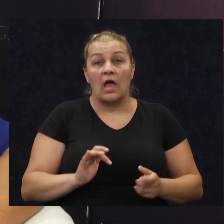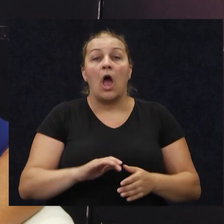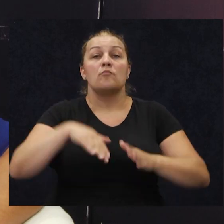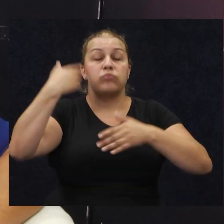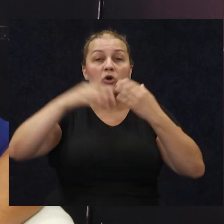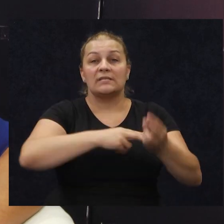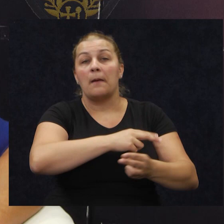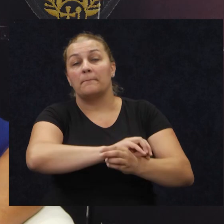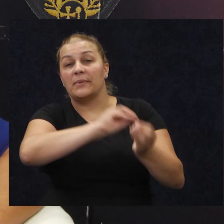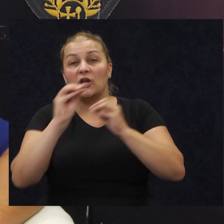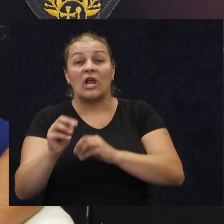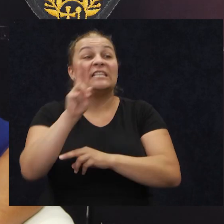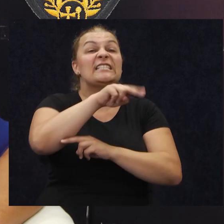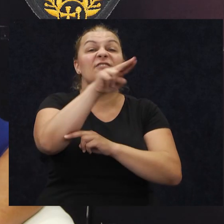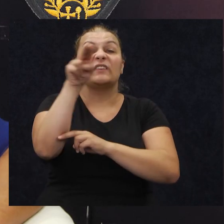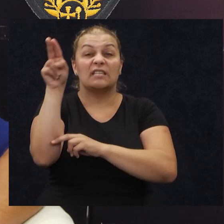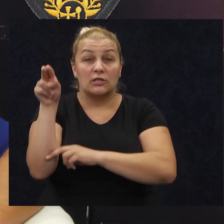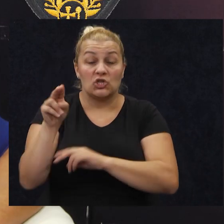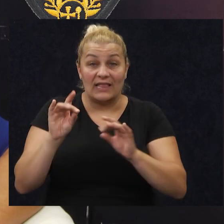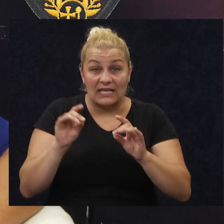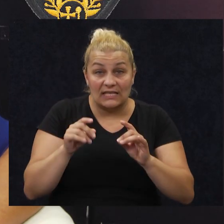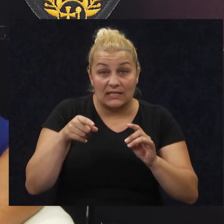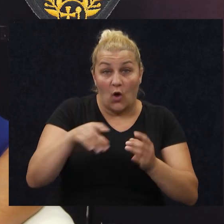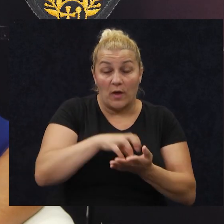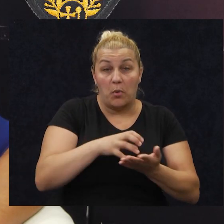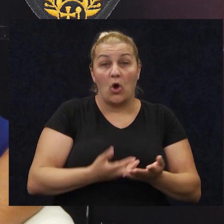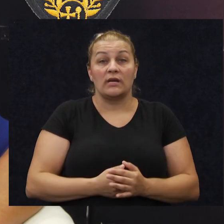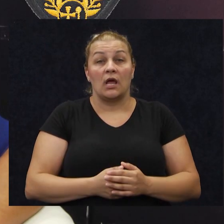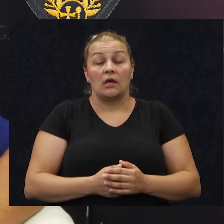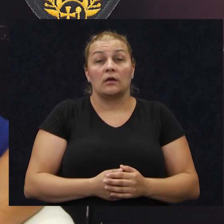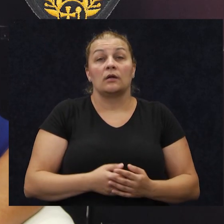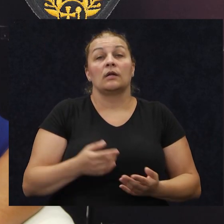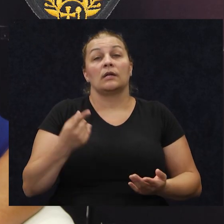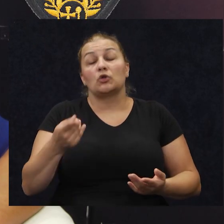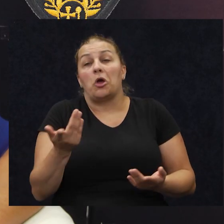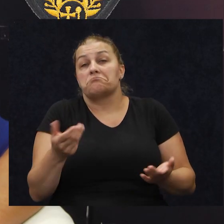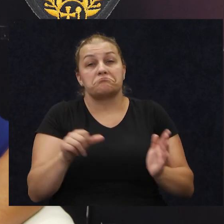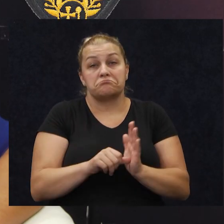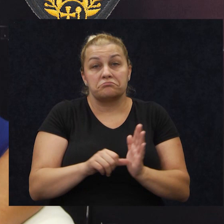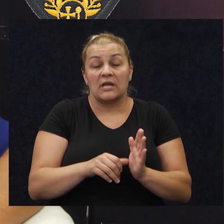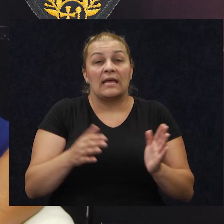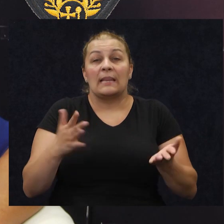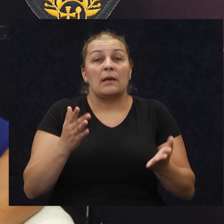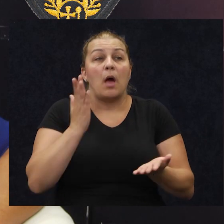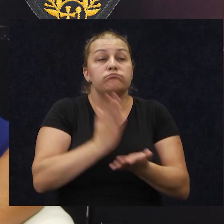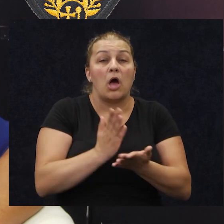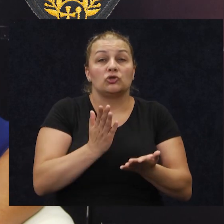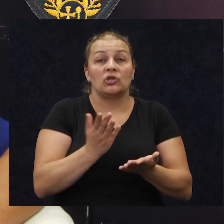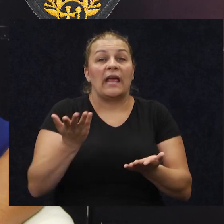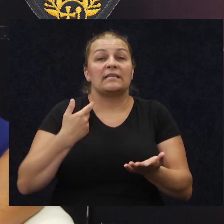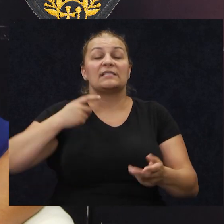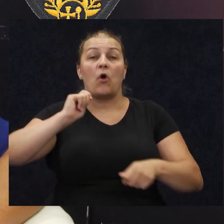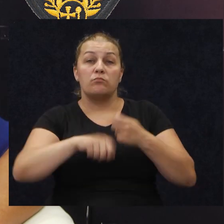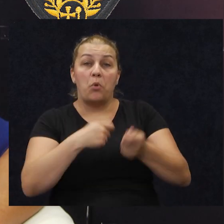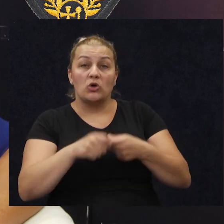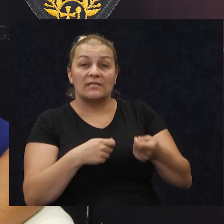izvidnišku desetinu, iste te bojne i to je ono standardno, nemate baš ni određeni posla,